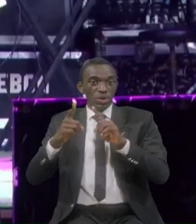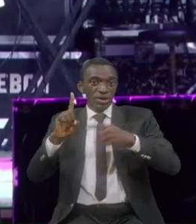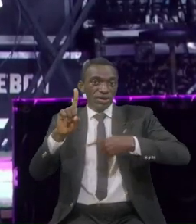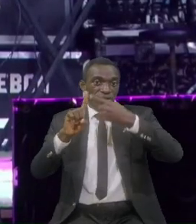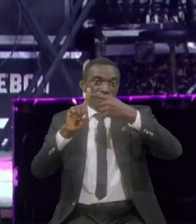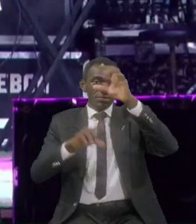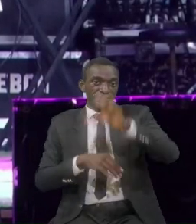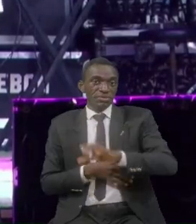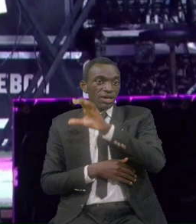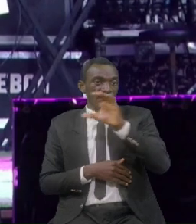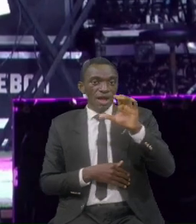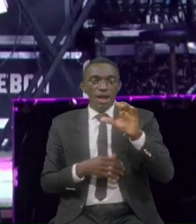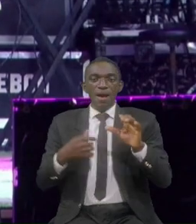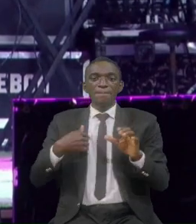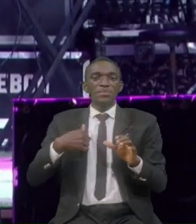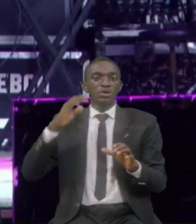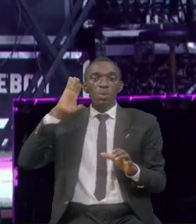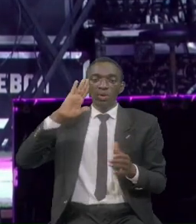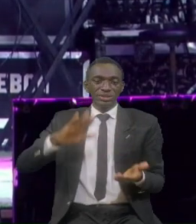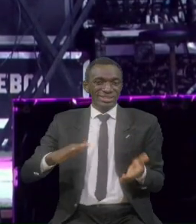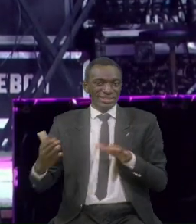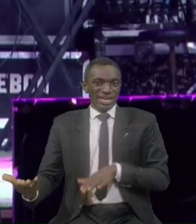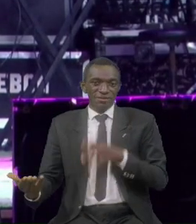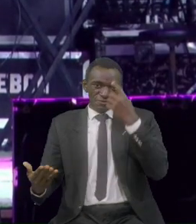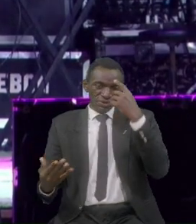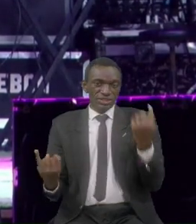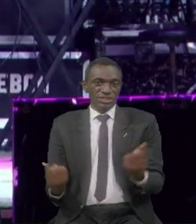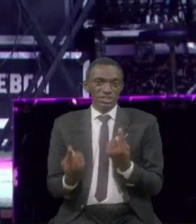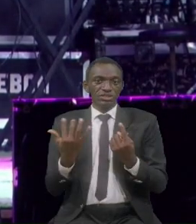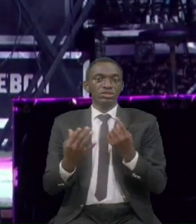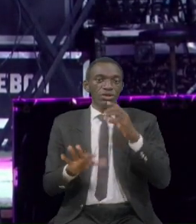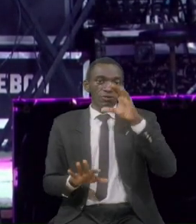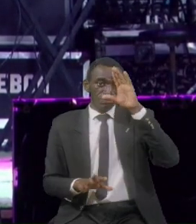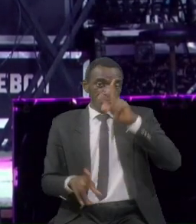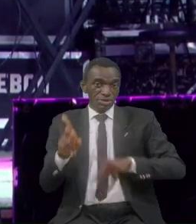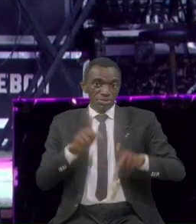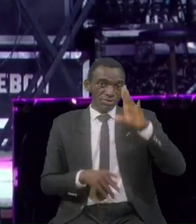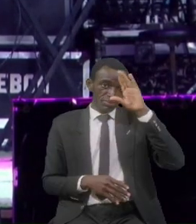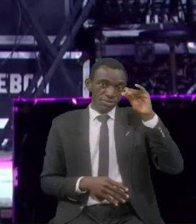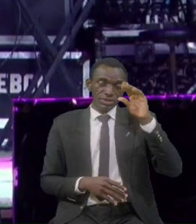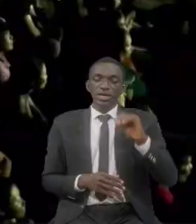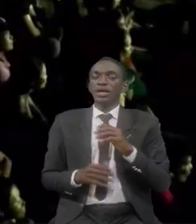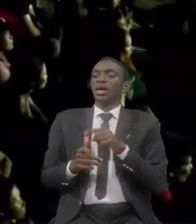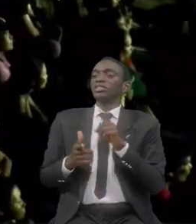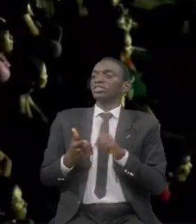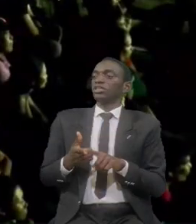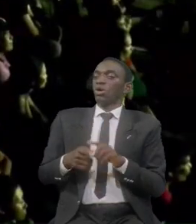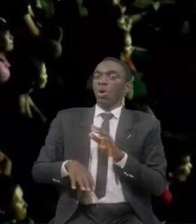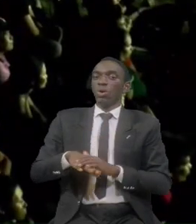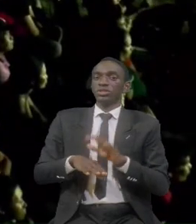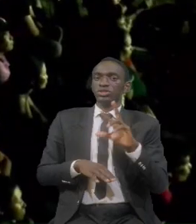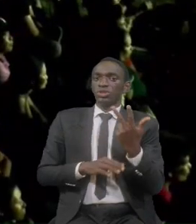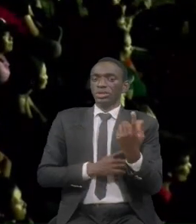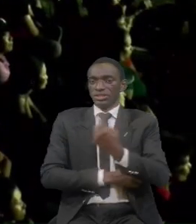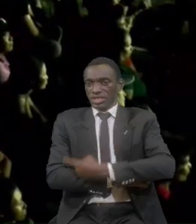for the sins of men. Mamatay ko para sa sala sa mga tao. On the third day, I will rise again. Og sa